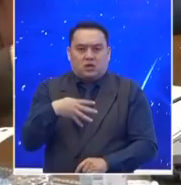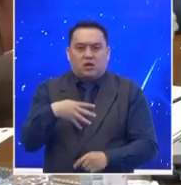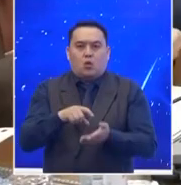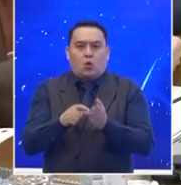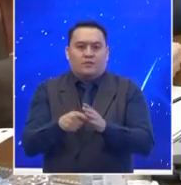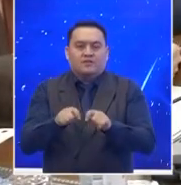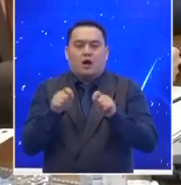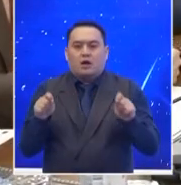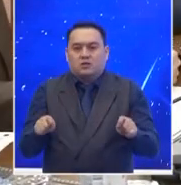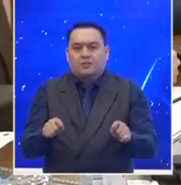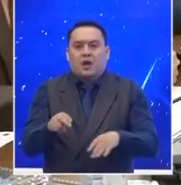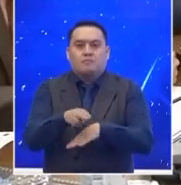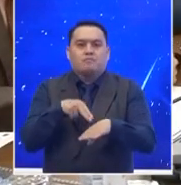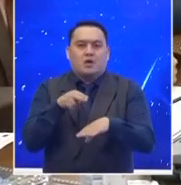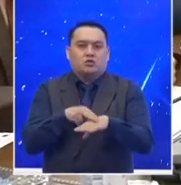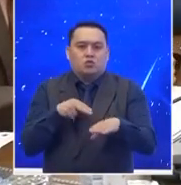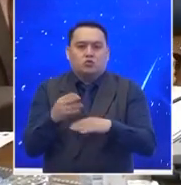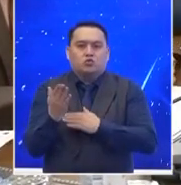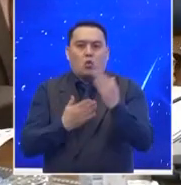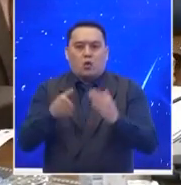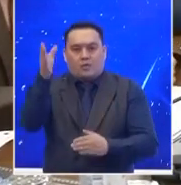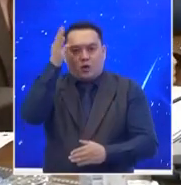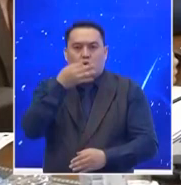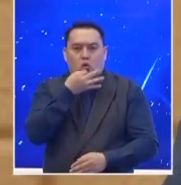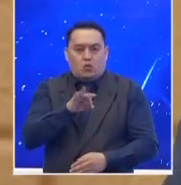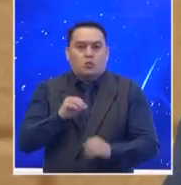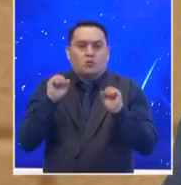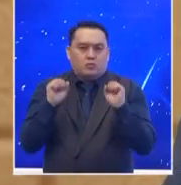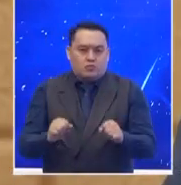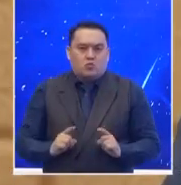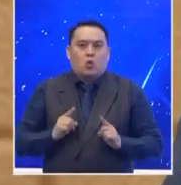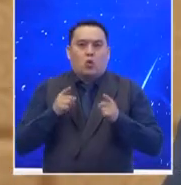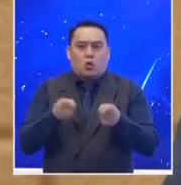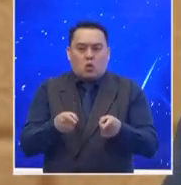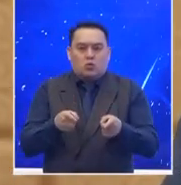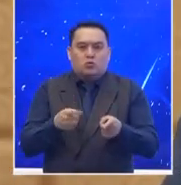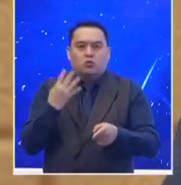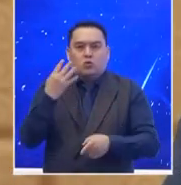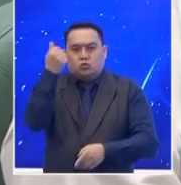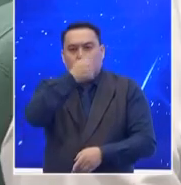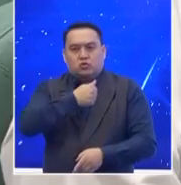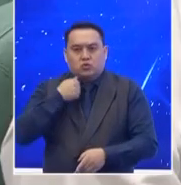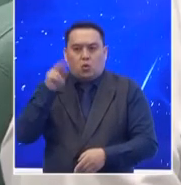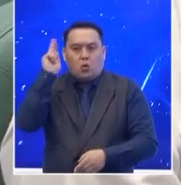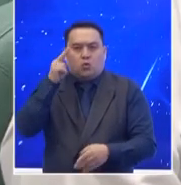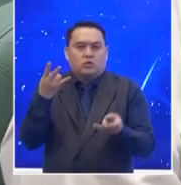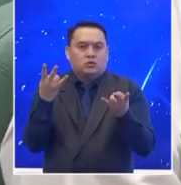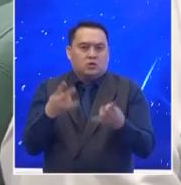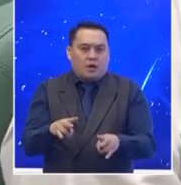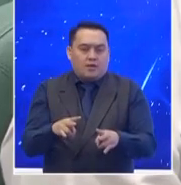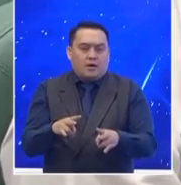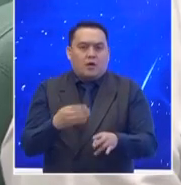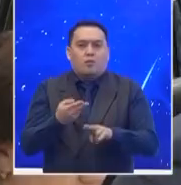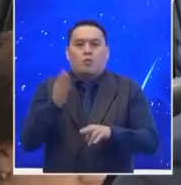ашылды. Енді тәртіп сақшысы болуға жоғары білімі бар кез келген адам құқылы. Ол үшін казармада 4 жыл жатып оқудың қажеті жоқ.